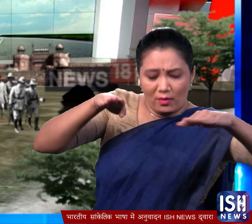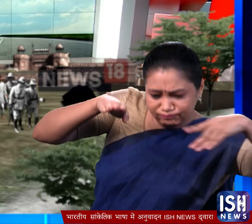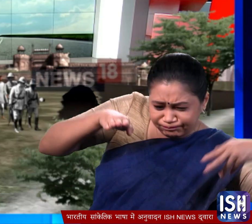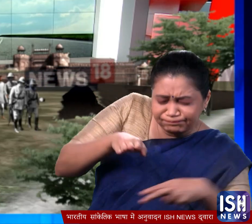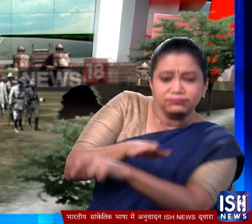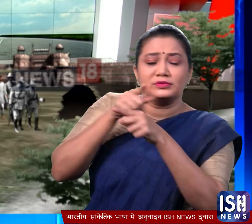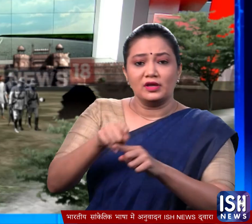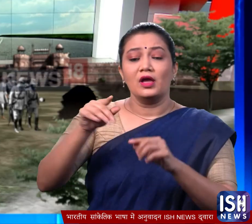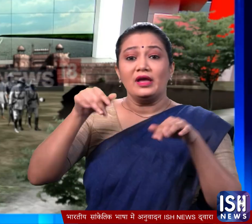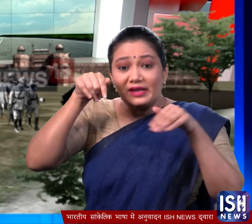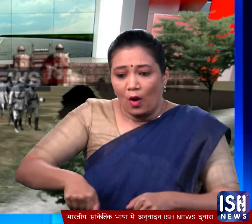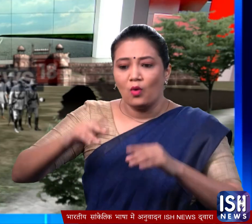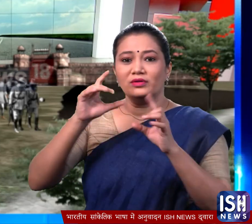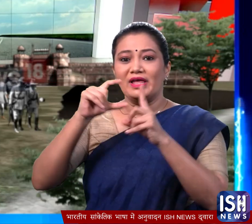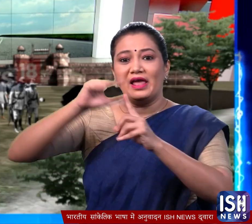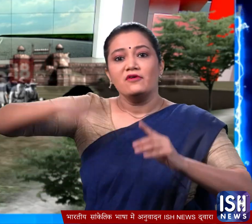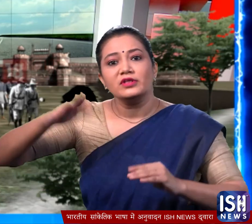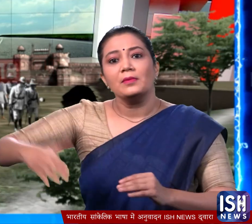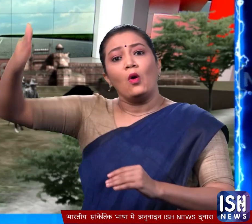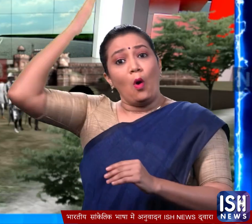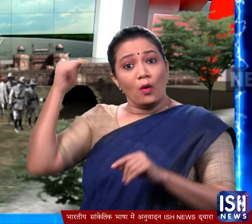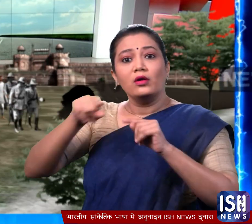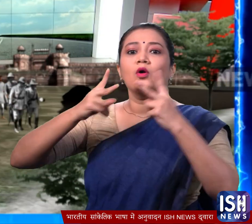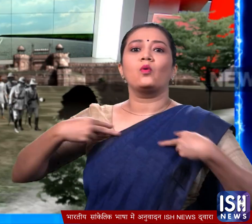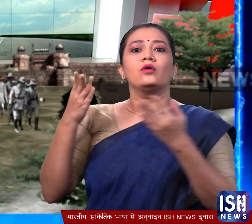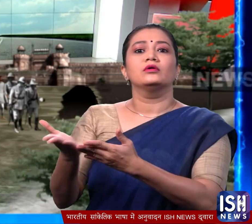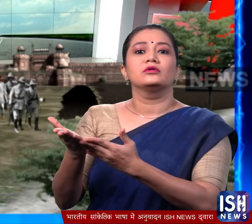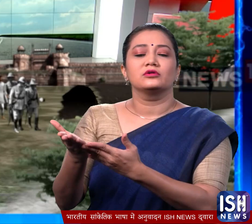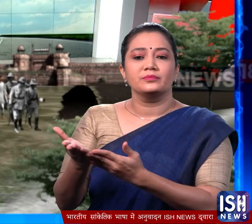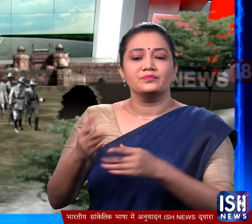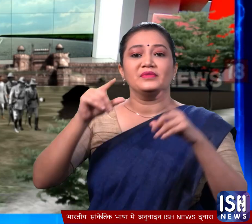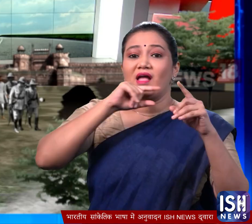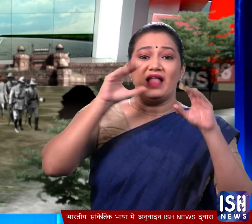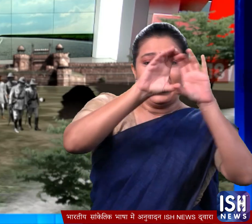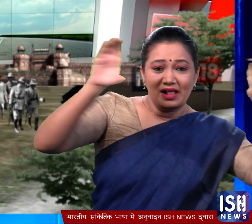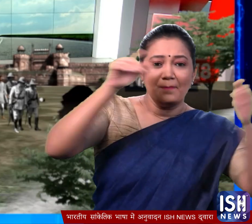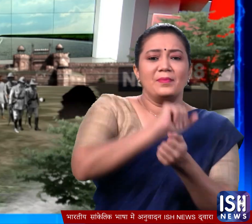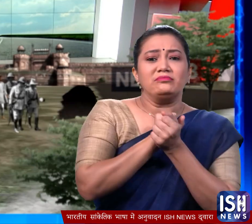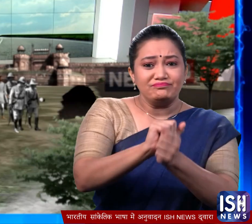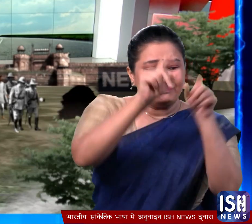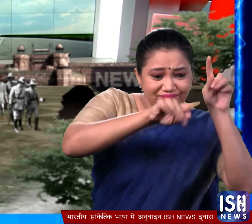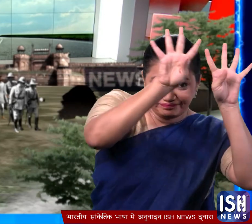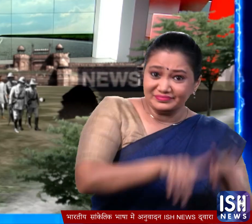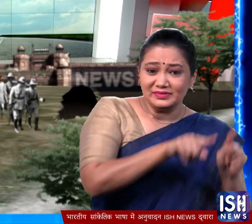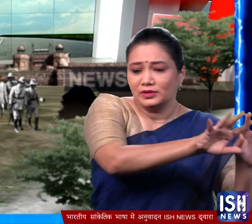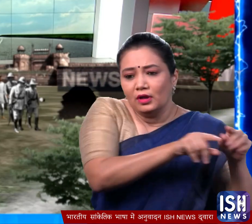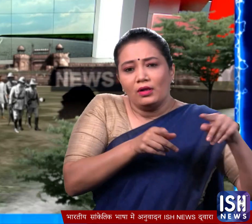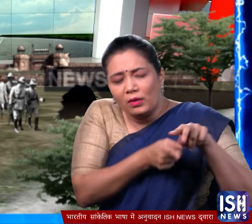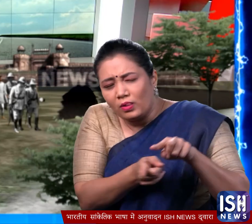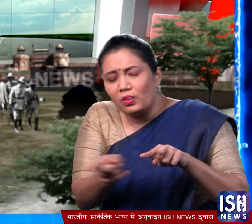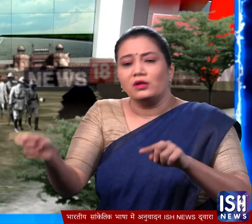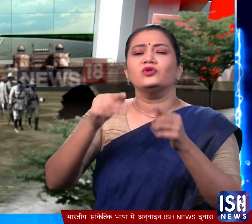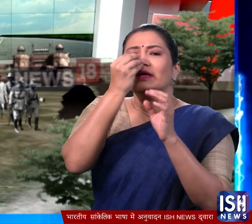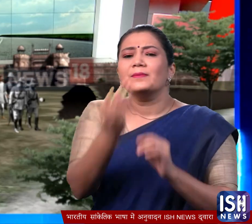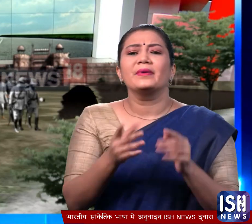थी। दिल्ली विधानसभा का जो भवन है उस वक्त वहां अदालत हुआ करती थी और लाल किले से कैदियों को वहां लाया जाता था। यानी